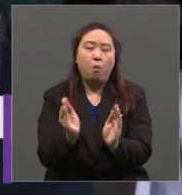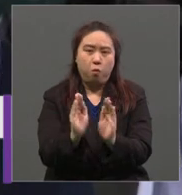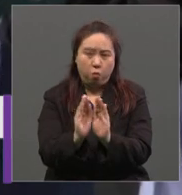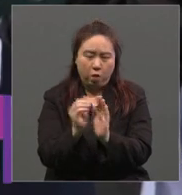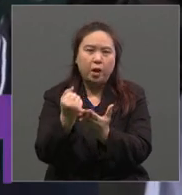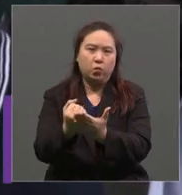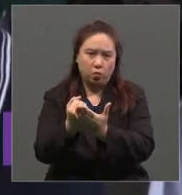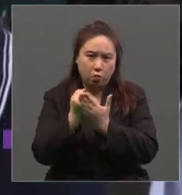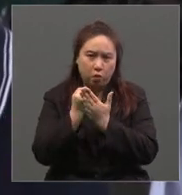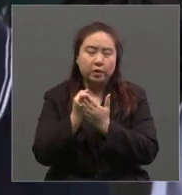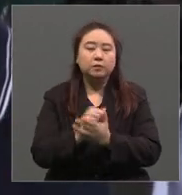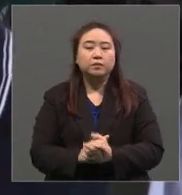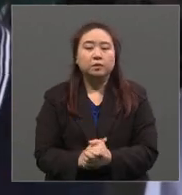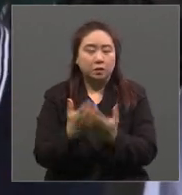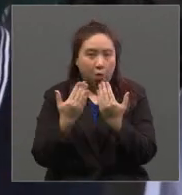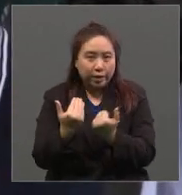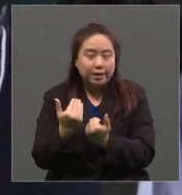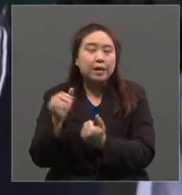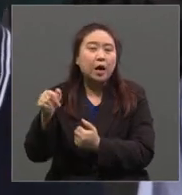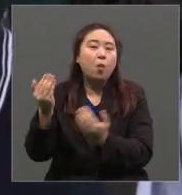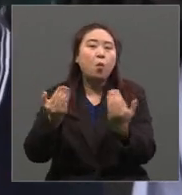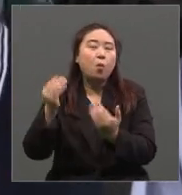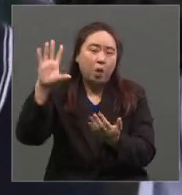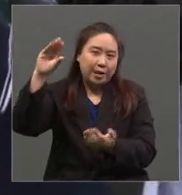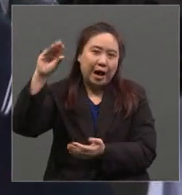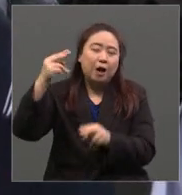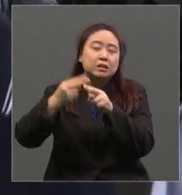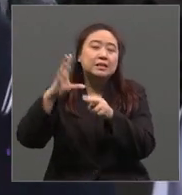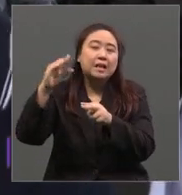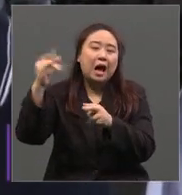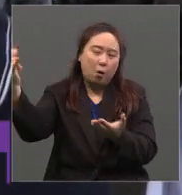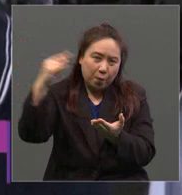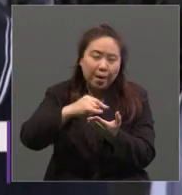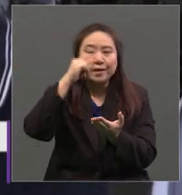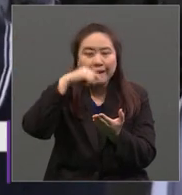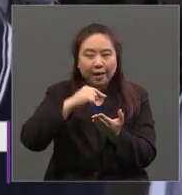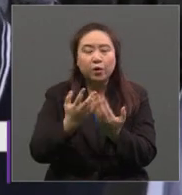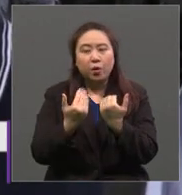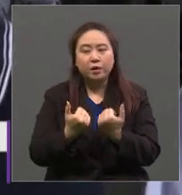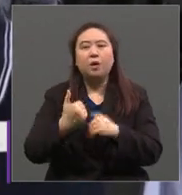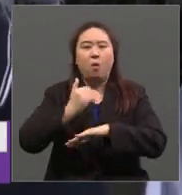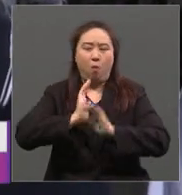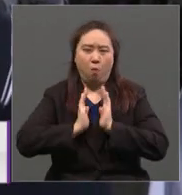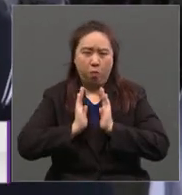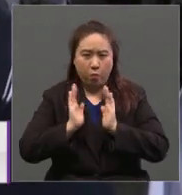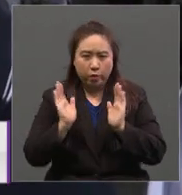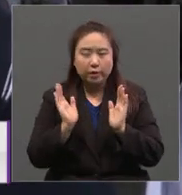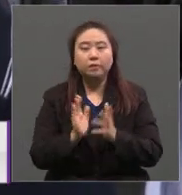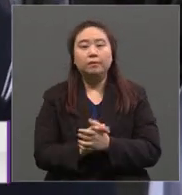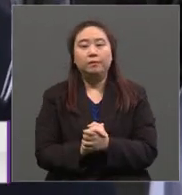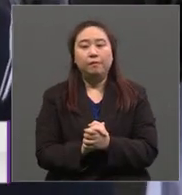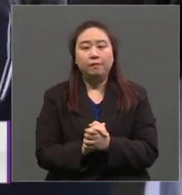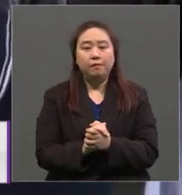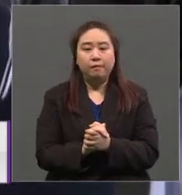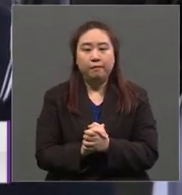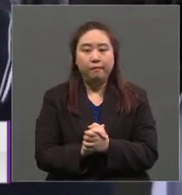วจนน้องดาวได้กลับมาเมืองไทยขอขอบพระคุณ จ้านายหรือว่าเจ้